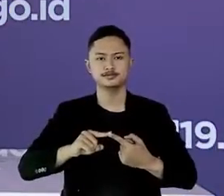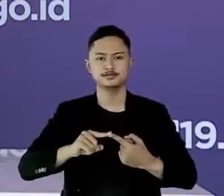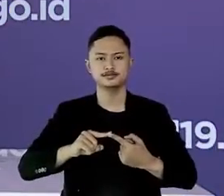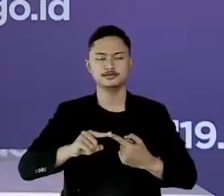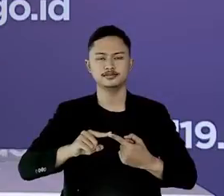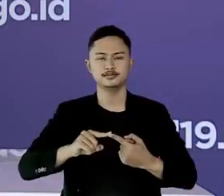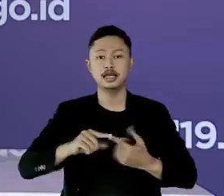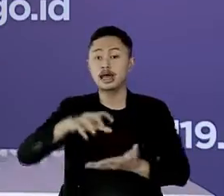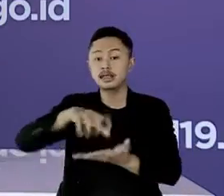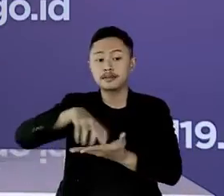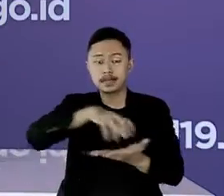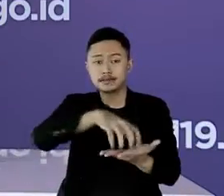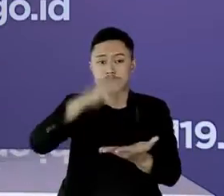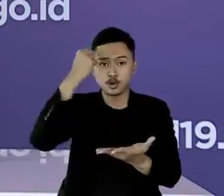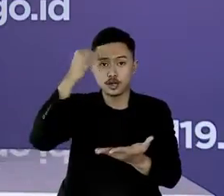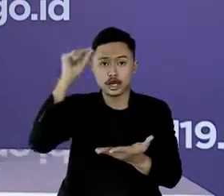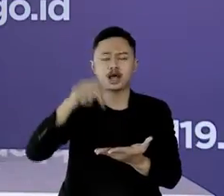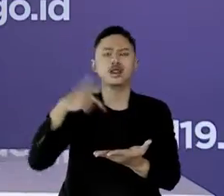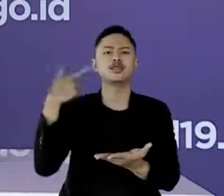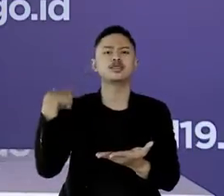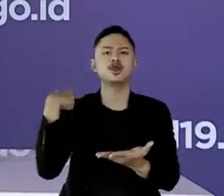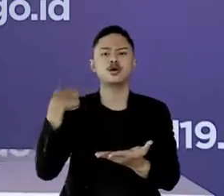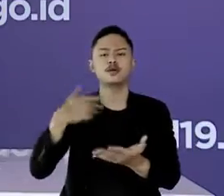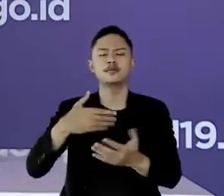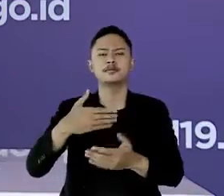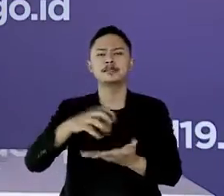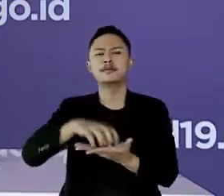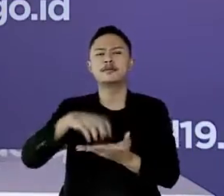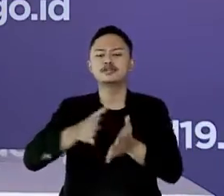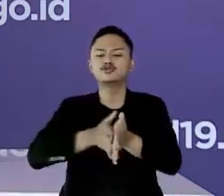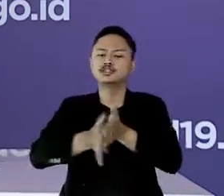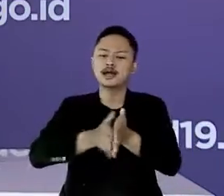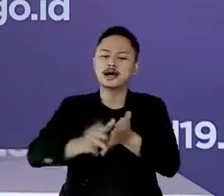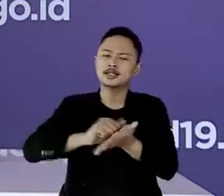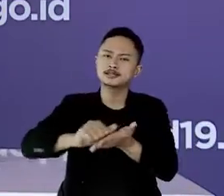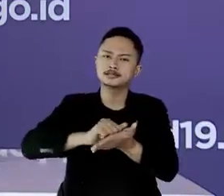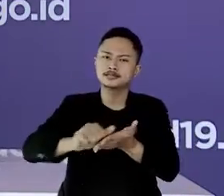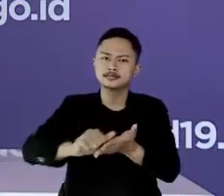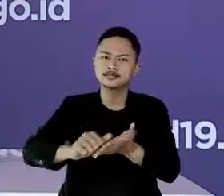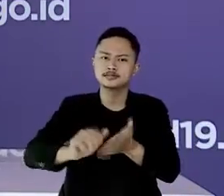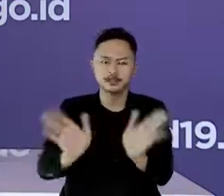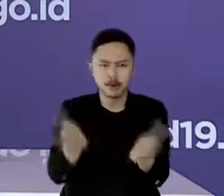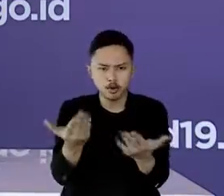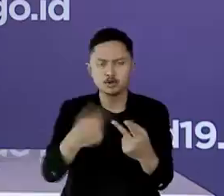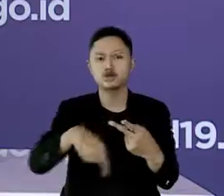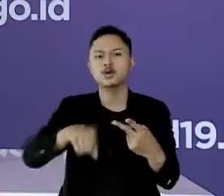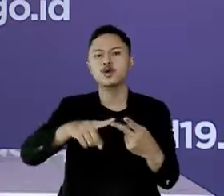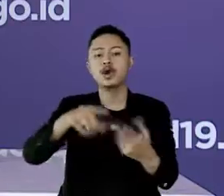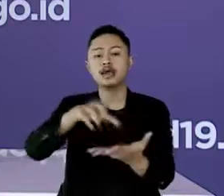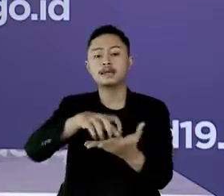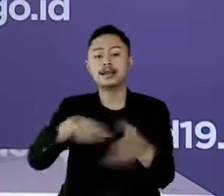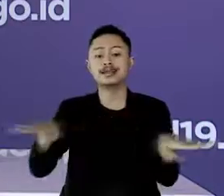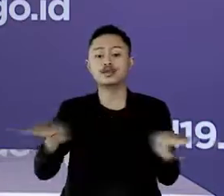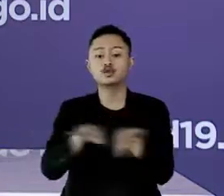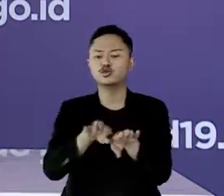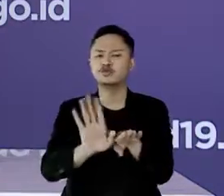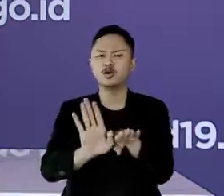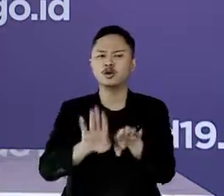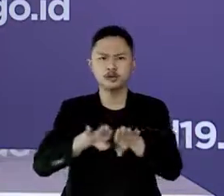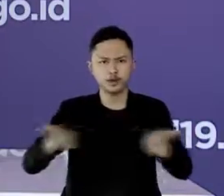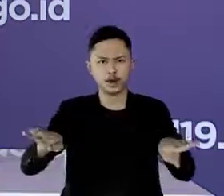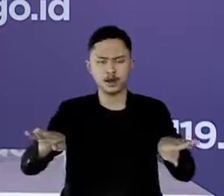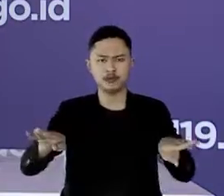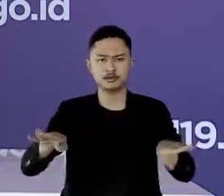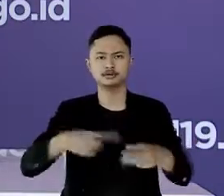di kampus diharapkan menyediakan sarana sanitasi mengurangi tempat berkumpul tertutup dan menimbulkan kerumunan